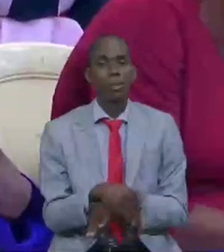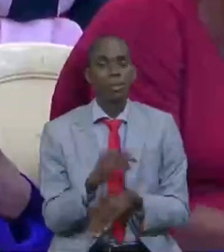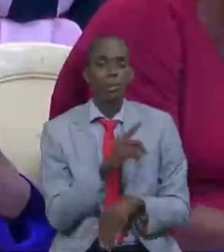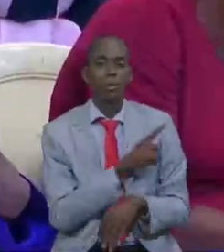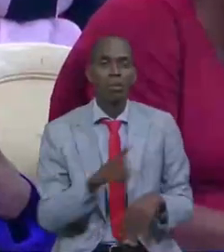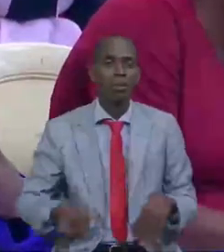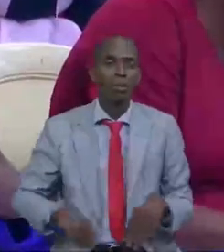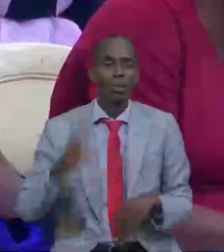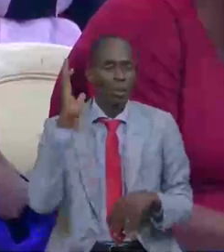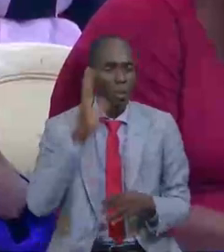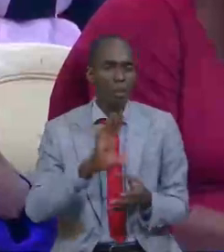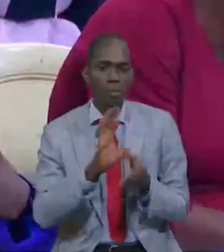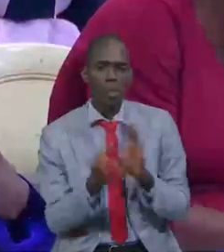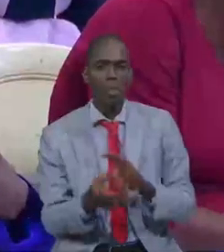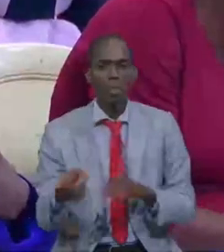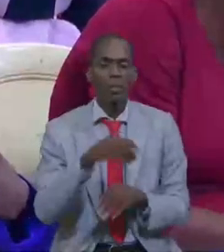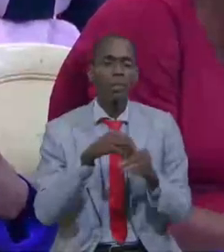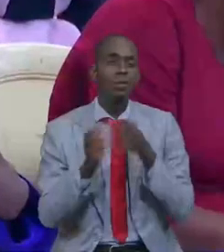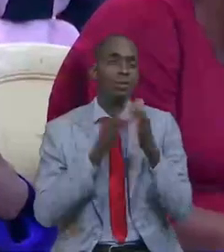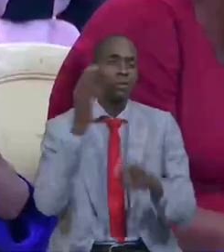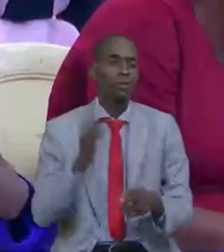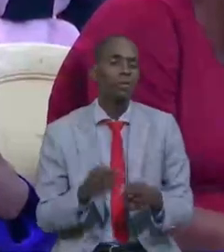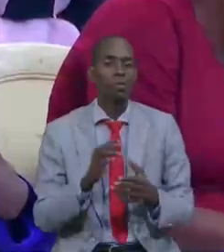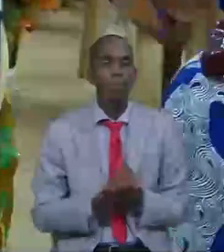Dieu va te convertir ce soir. Amen.